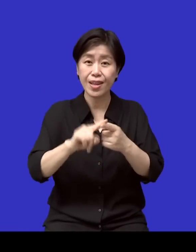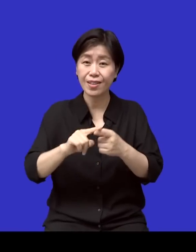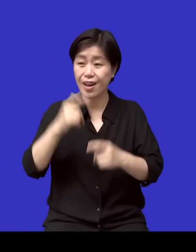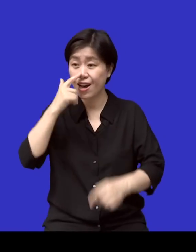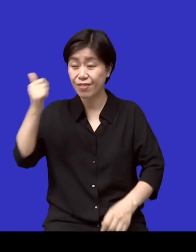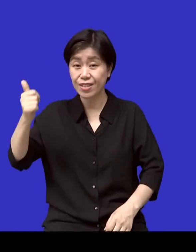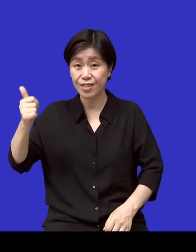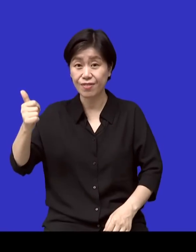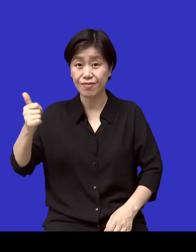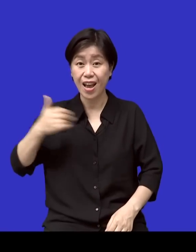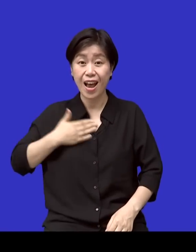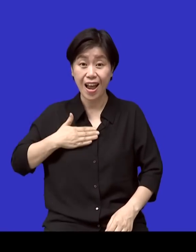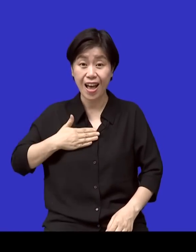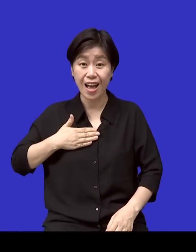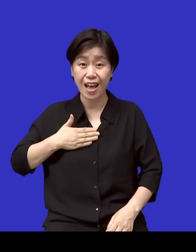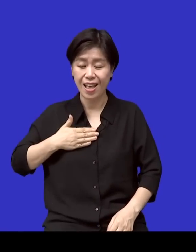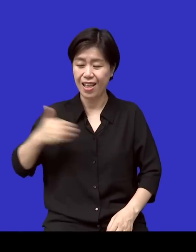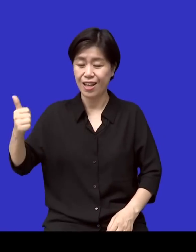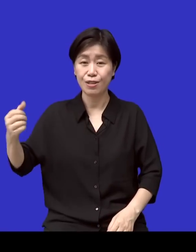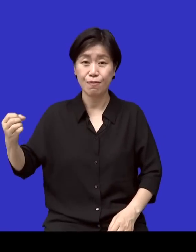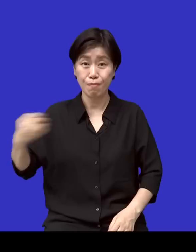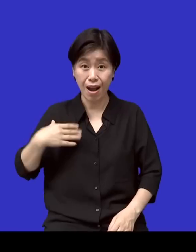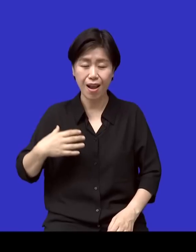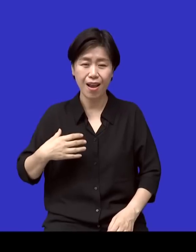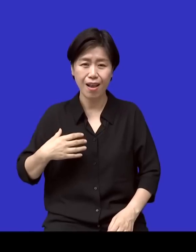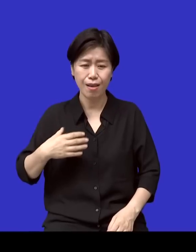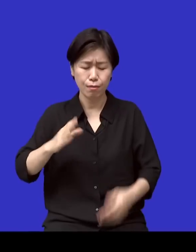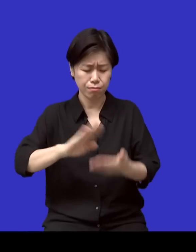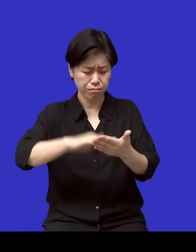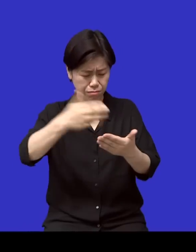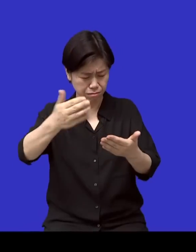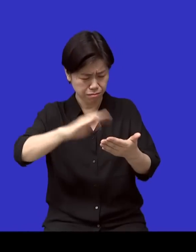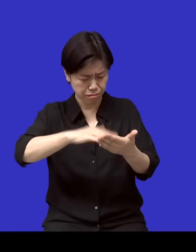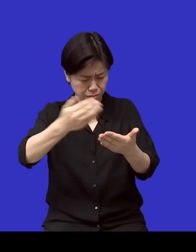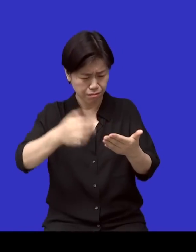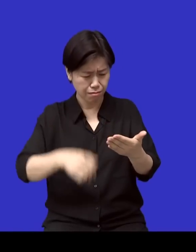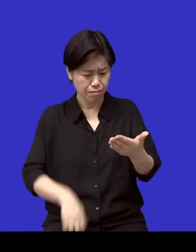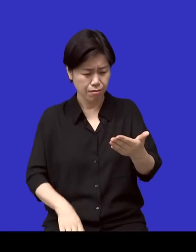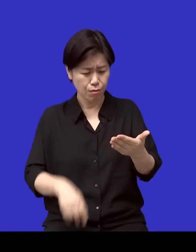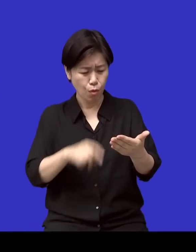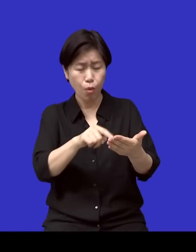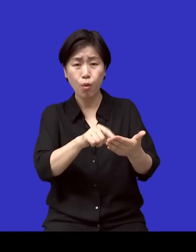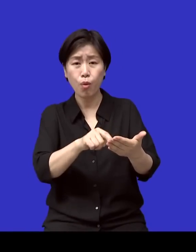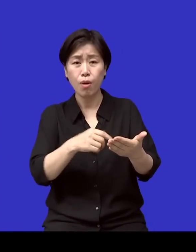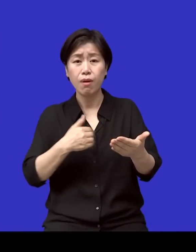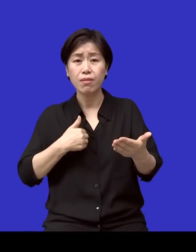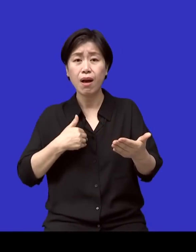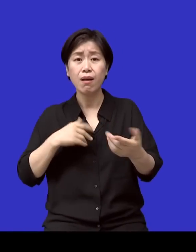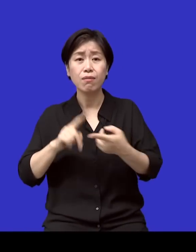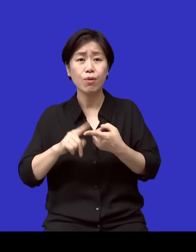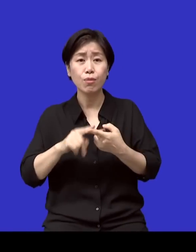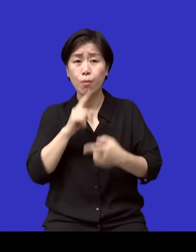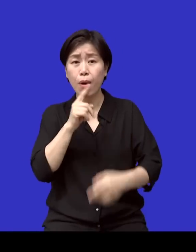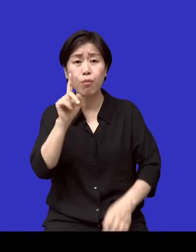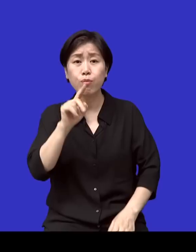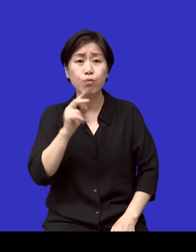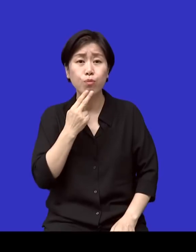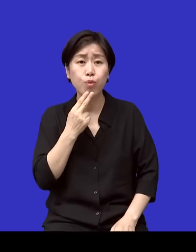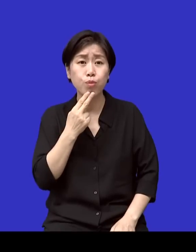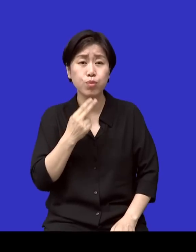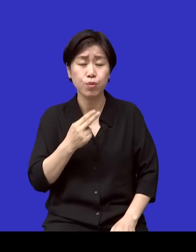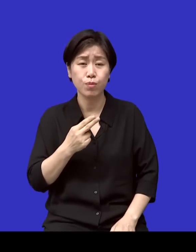아버지가 야, 근데 왜 내 얘기는 없어? 그렇잖아. 돈은 아버지가 됐을 텐데. 야, 나도 그래서 고생 요거 한 많이 줄 넣어드린